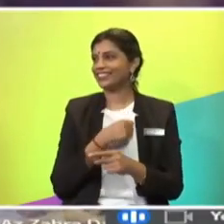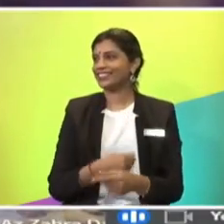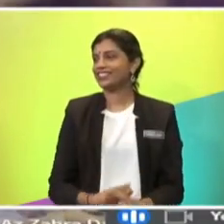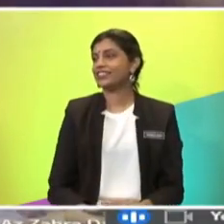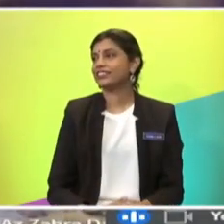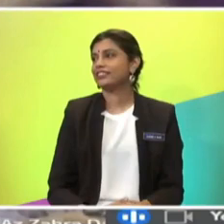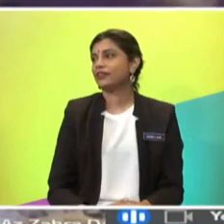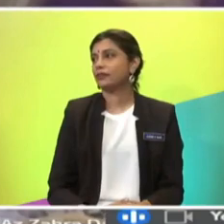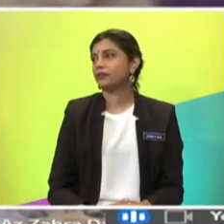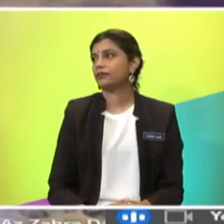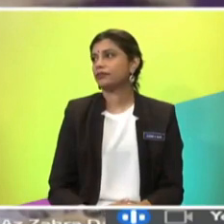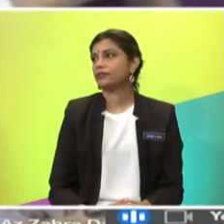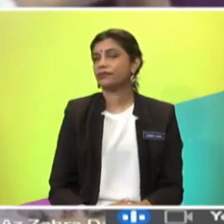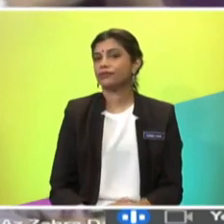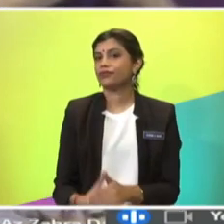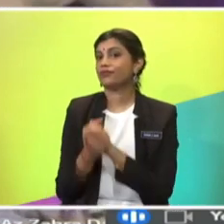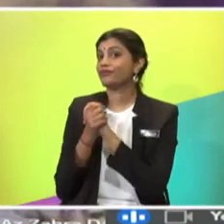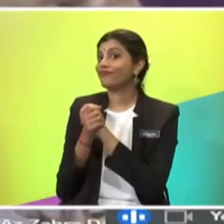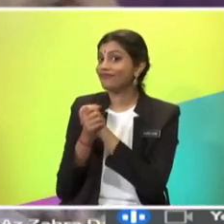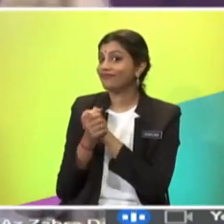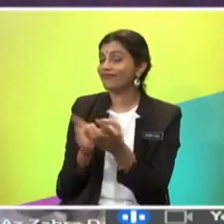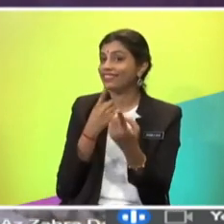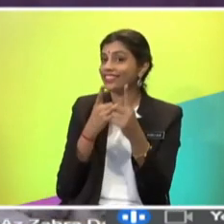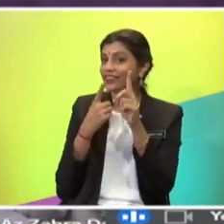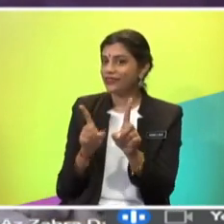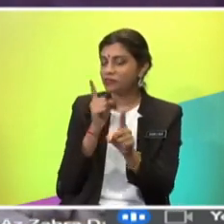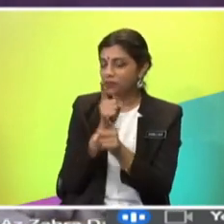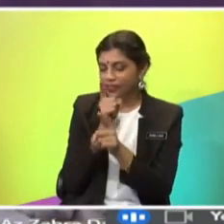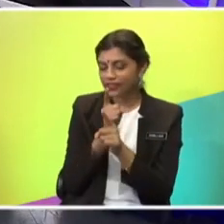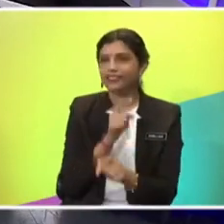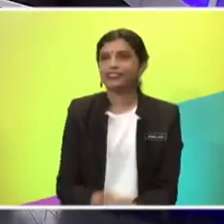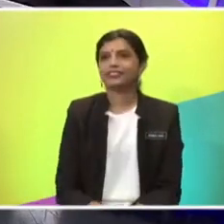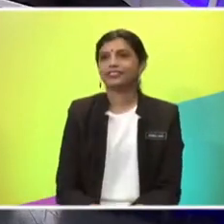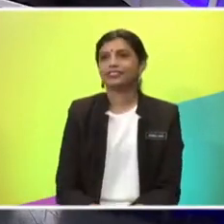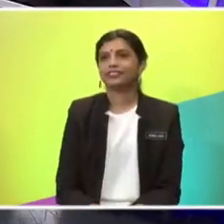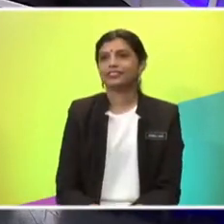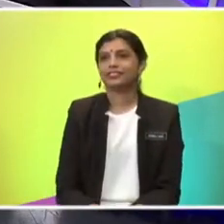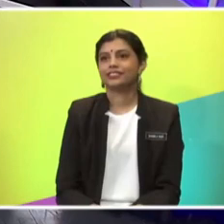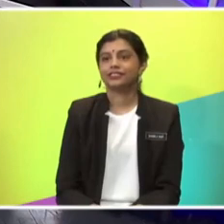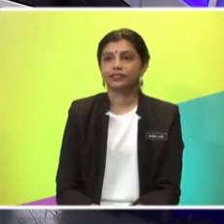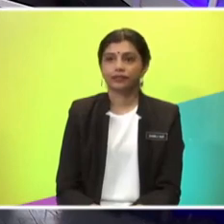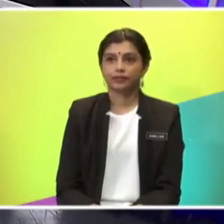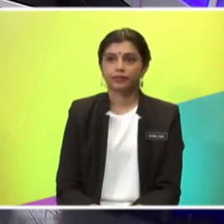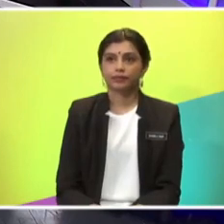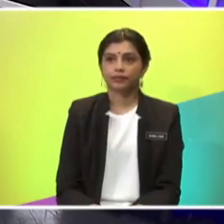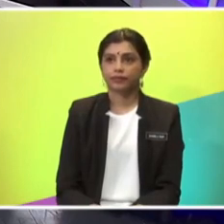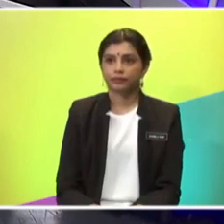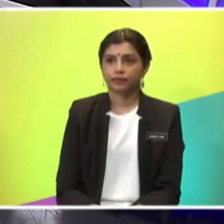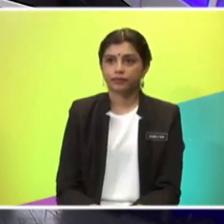RM5,460. Betul. Tahniah Iman. Awak memang terbaiklah. Okey, seterusnya Azahra.